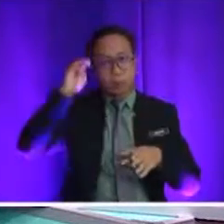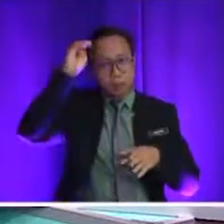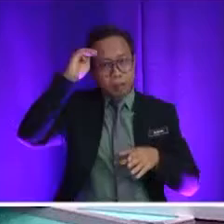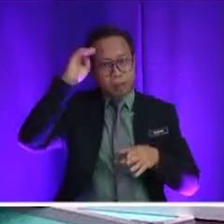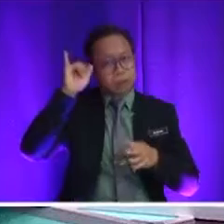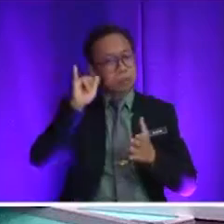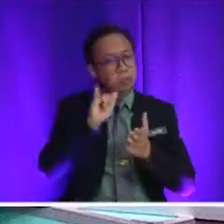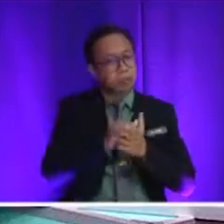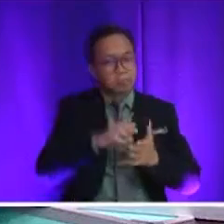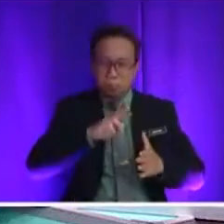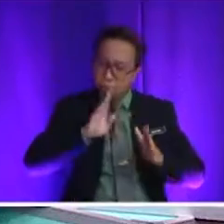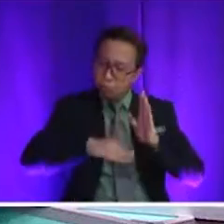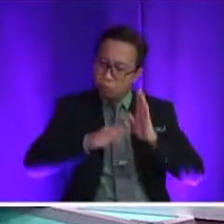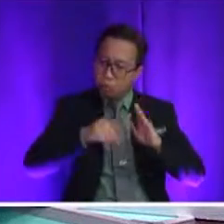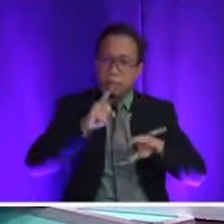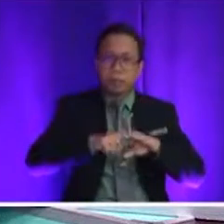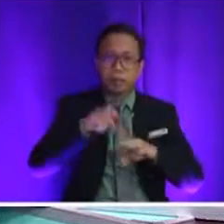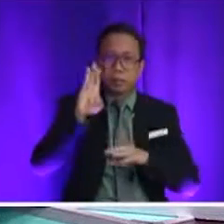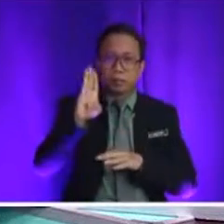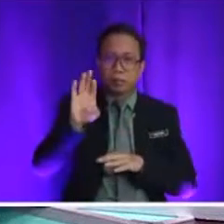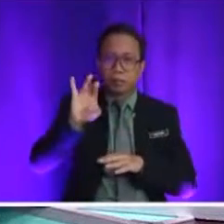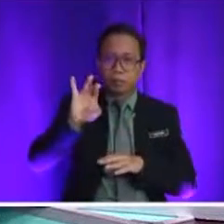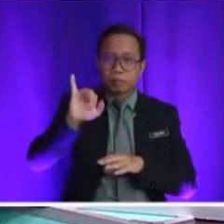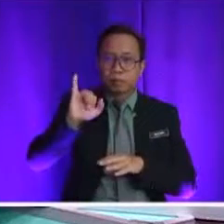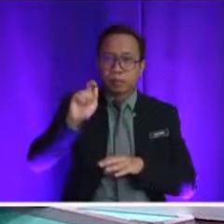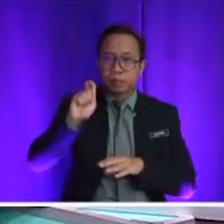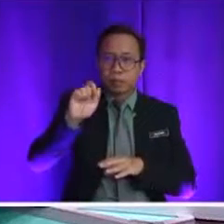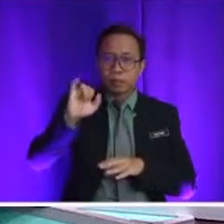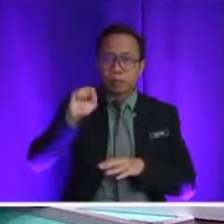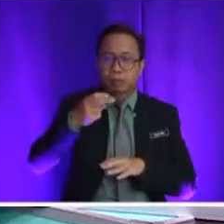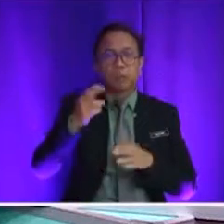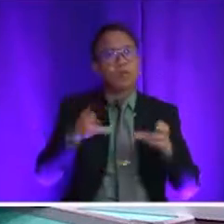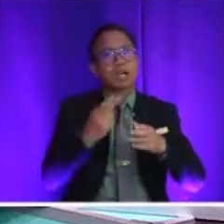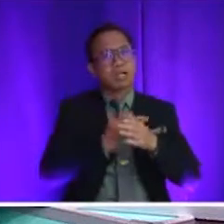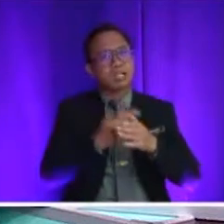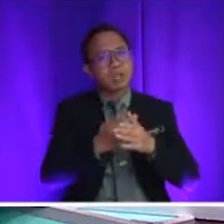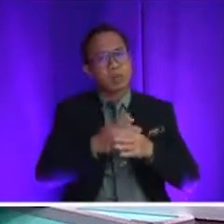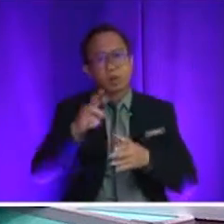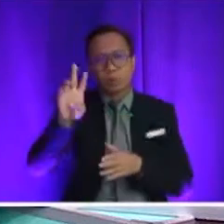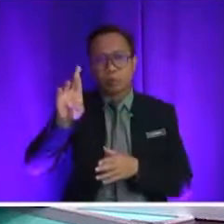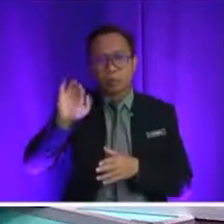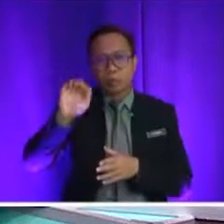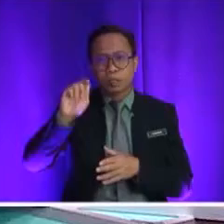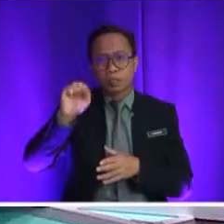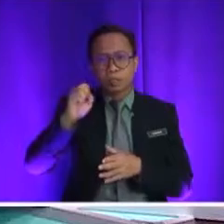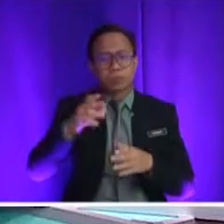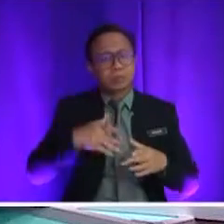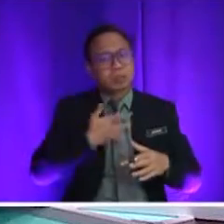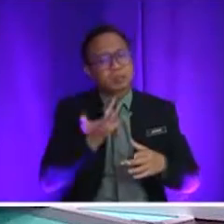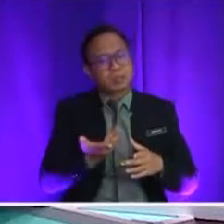keyakinan terhadap British maknanya bila mereka gua kekacauan maka British nyiakan Restu tergugat jadi